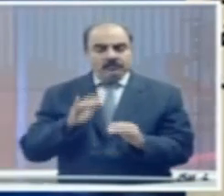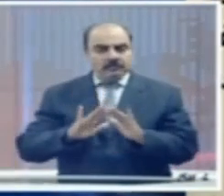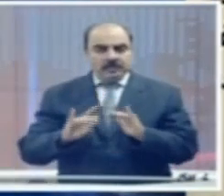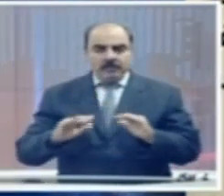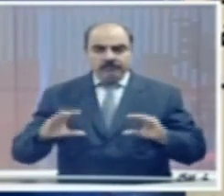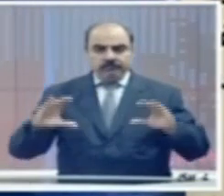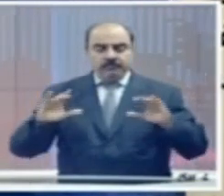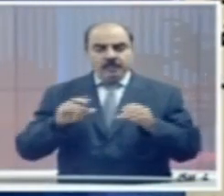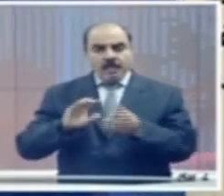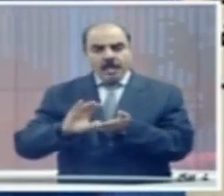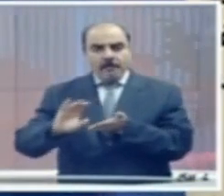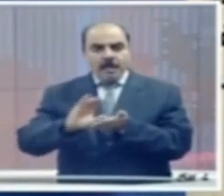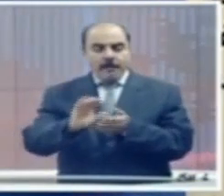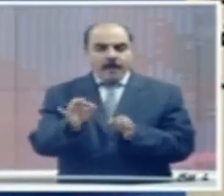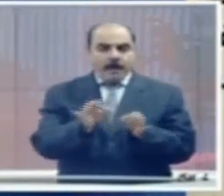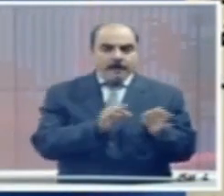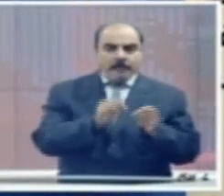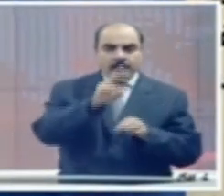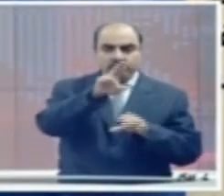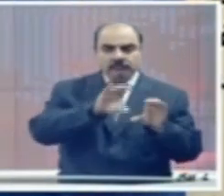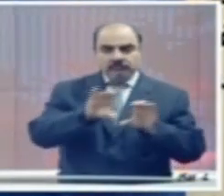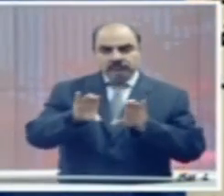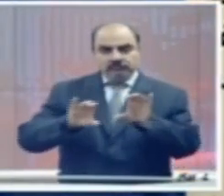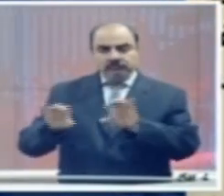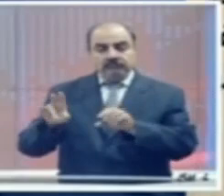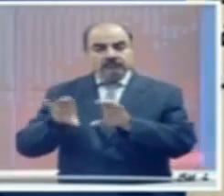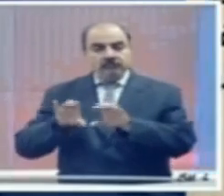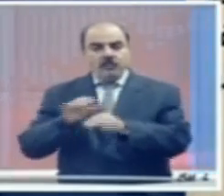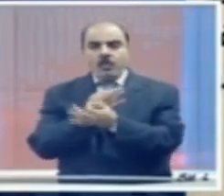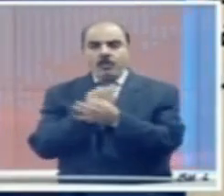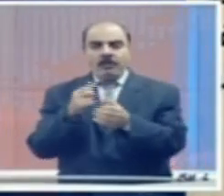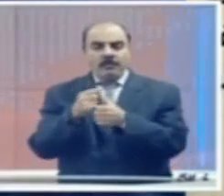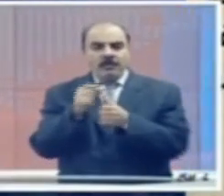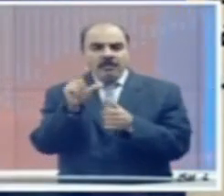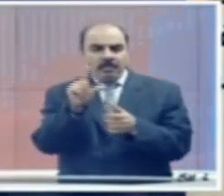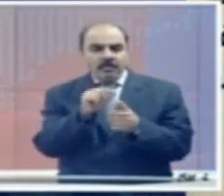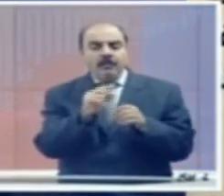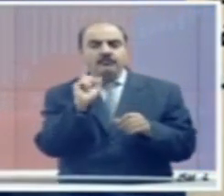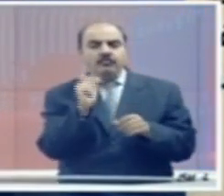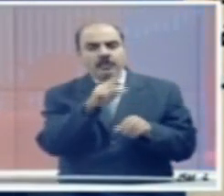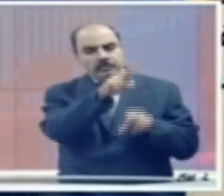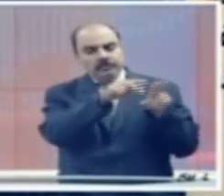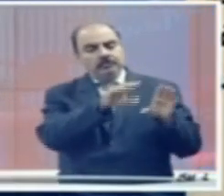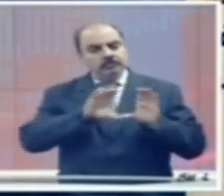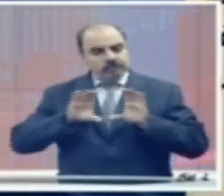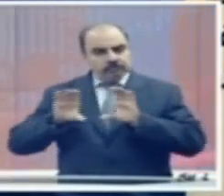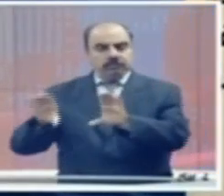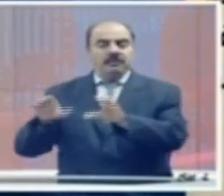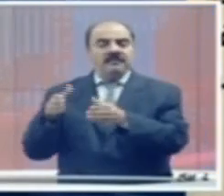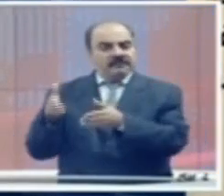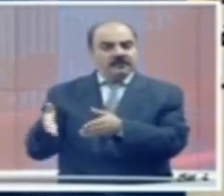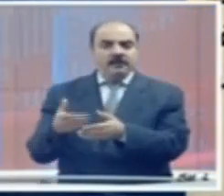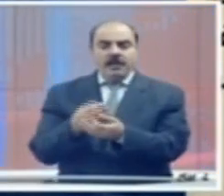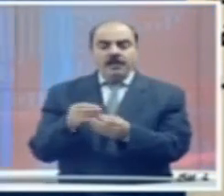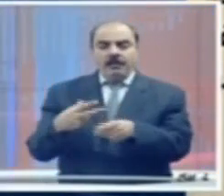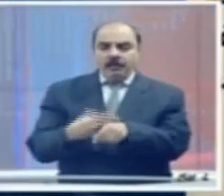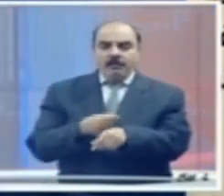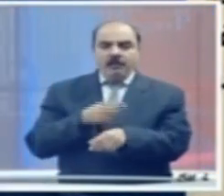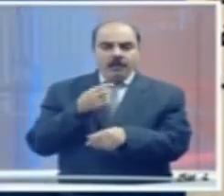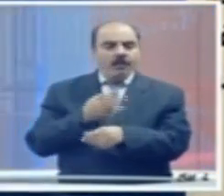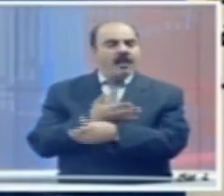حيث يتم التنسيق مع هيئة الشراء الموحد لتوفير أي نواقص من الأدوية أو المستلزمات